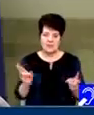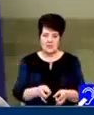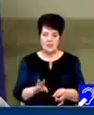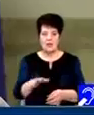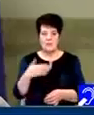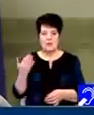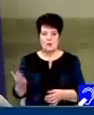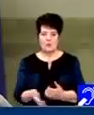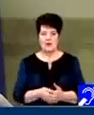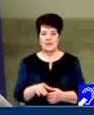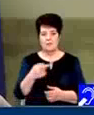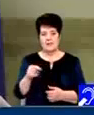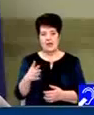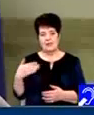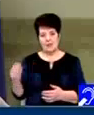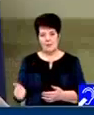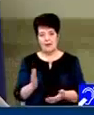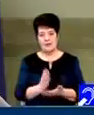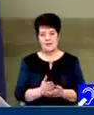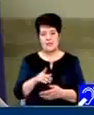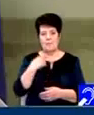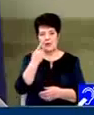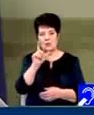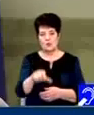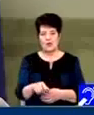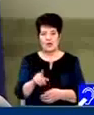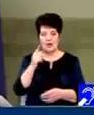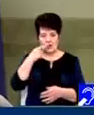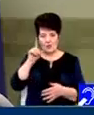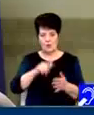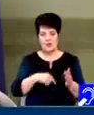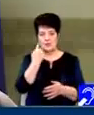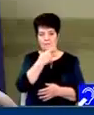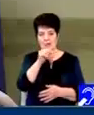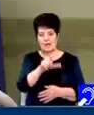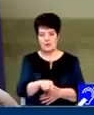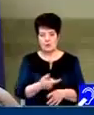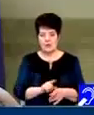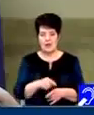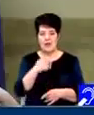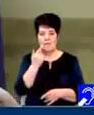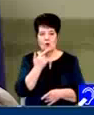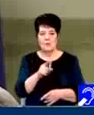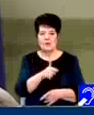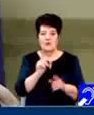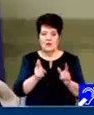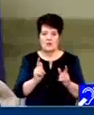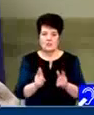pe de o parte, pe de altă parte este o persoană pe care o cunoaște și el personal și întotdeauna a vorbit că va